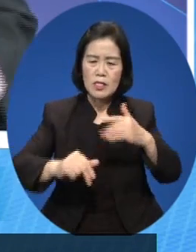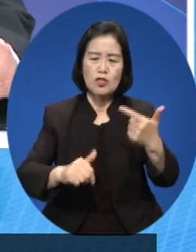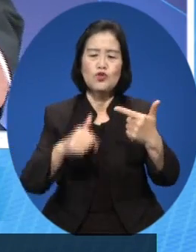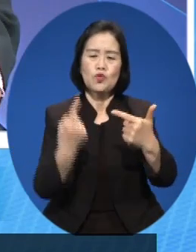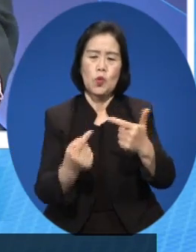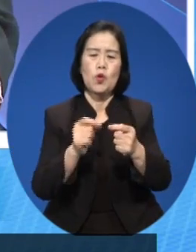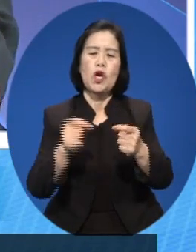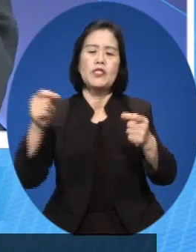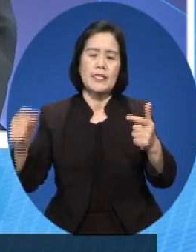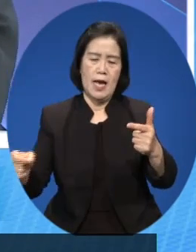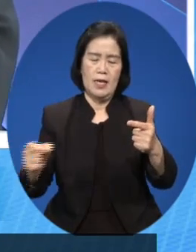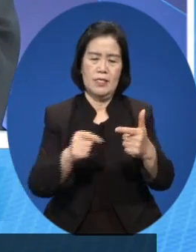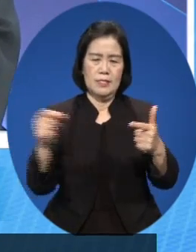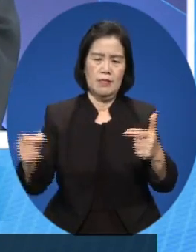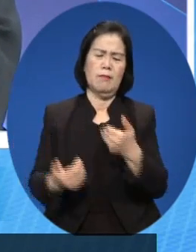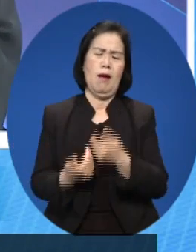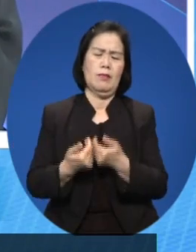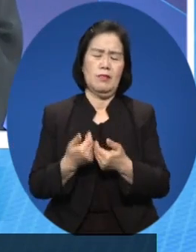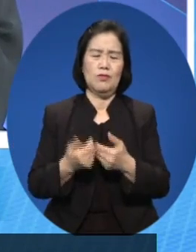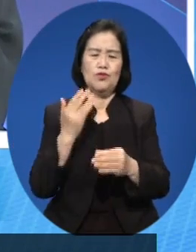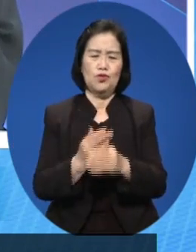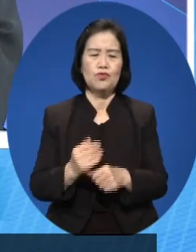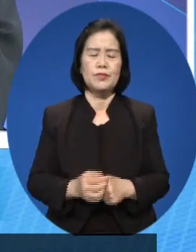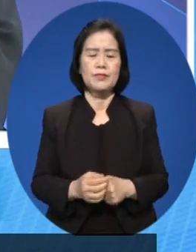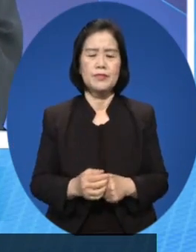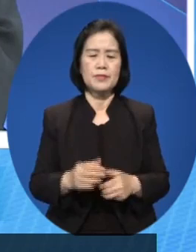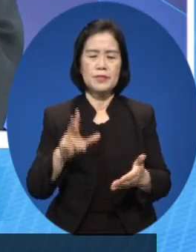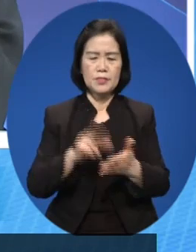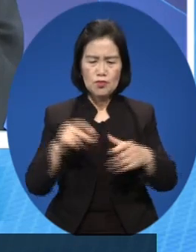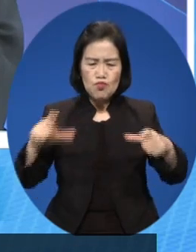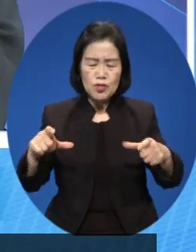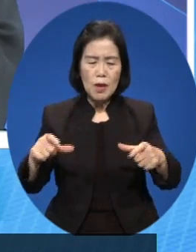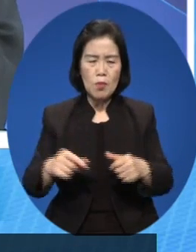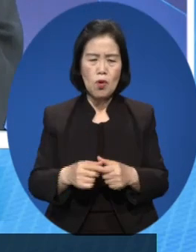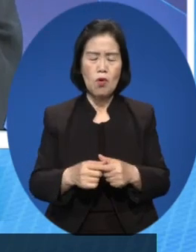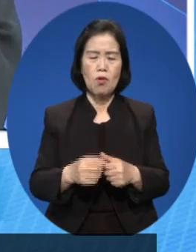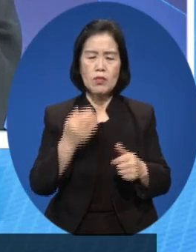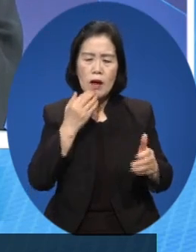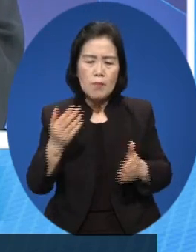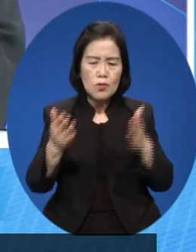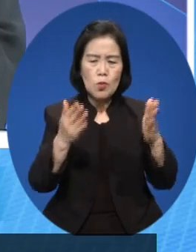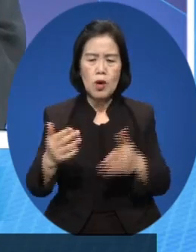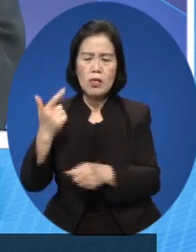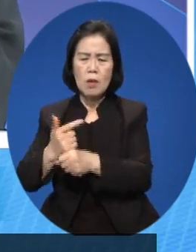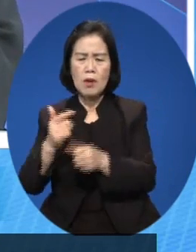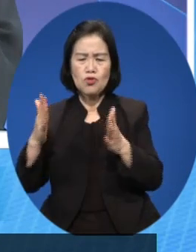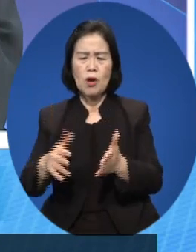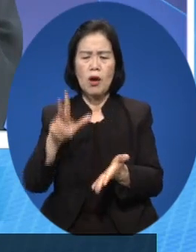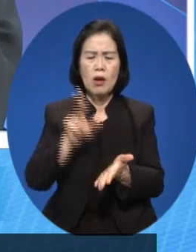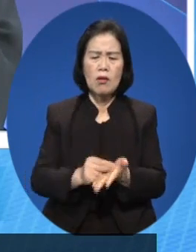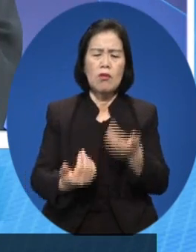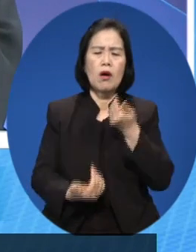사업 을 읽고 겪고 있는 갈등이 아닐까 싶습니다 지역 안에 문제로 넘어 지금 남영주 와 경기도 간의 마찰로 상당한데 어떤